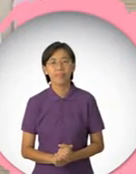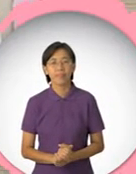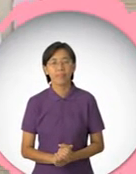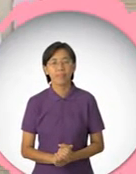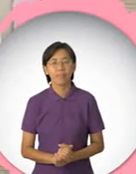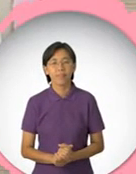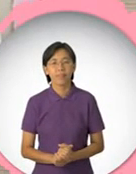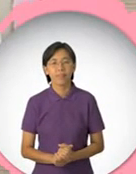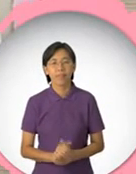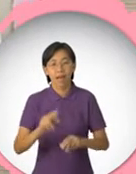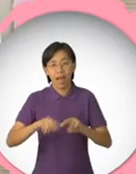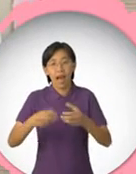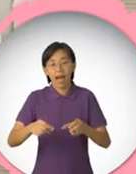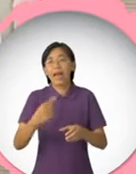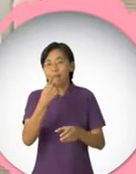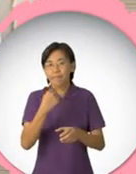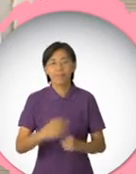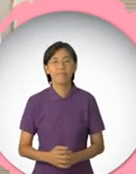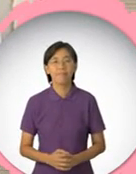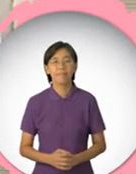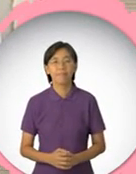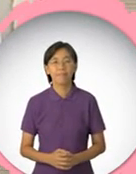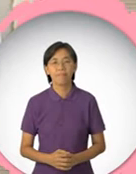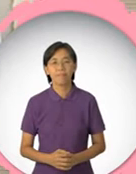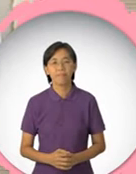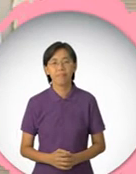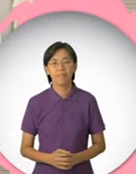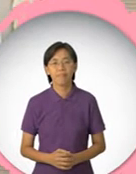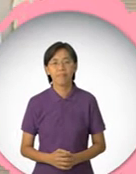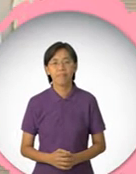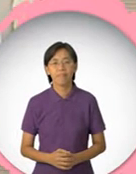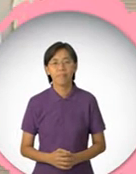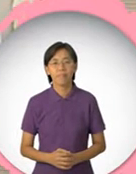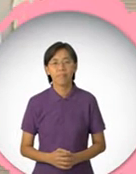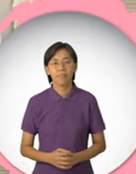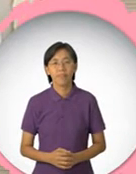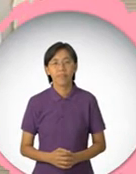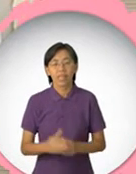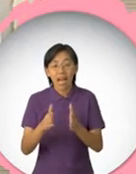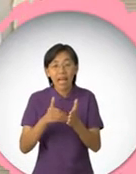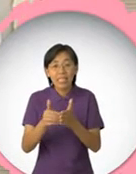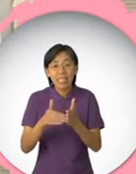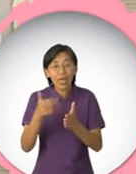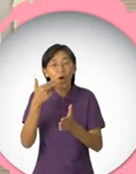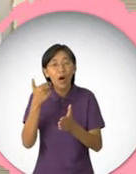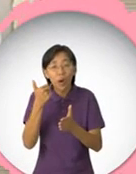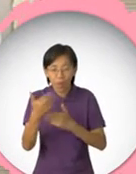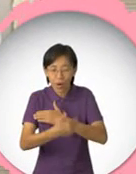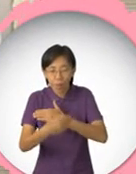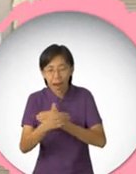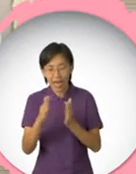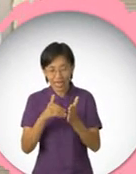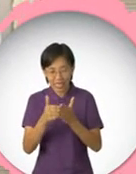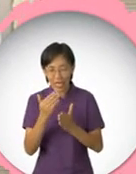ครับ นะคะไข่แดงตัวนี้เป็นตัวที่ทำให้สีของขนมอะค่ะนะคะสวยขึ้น